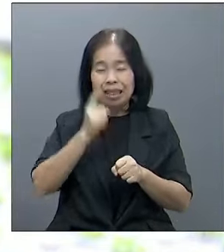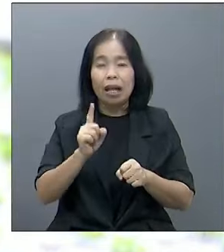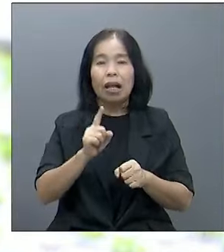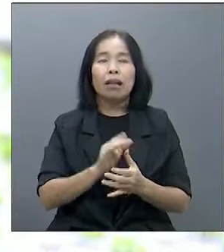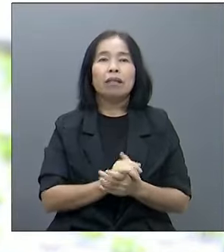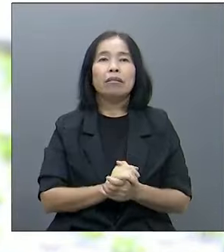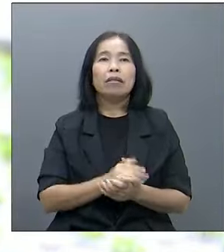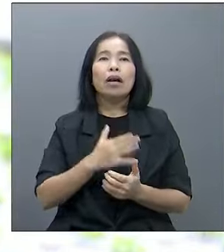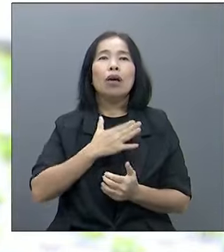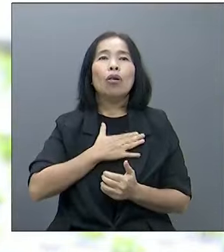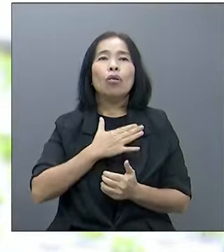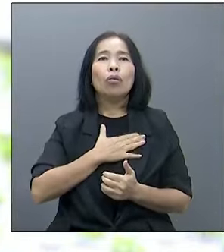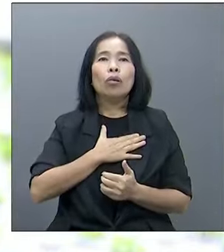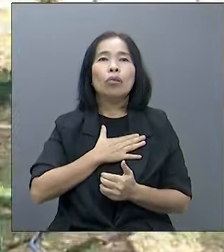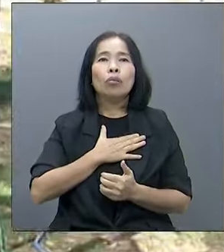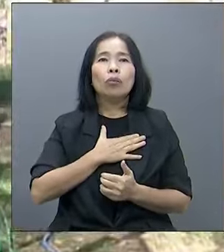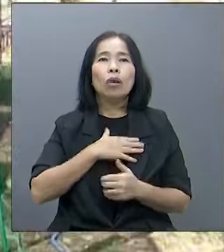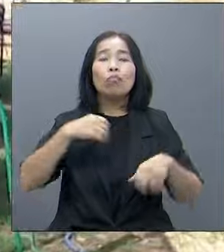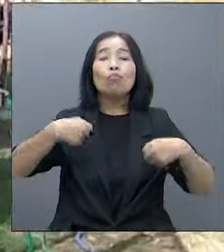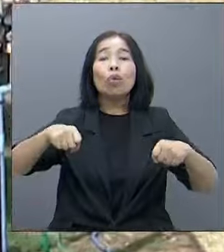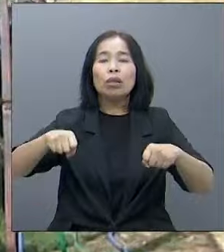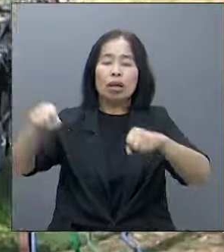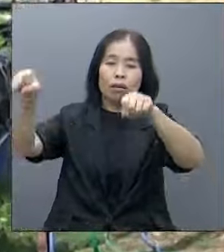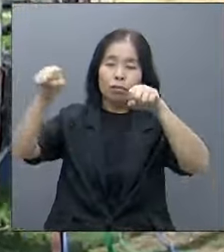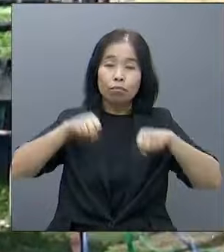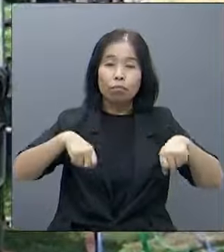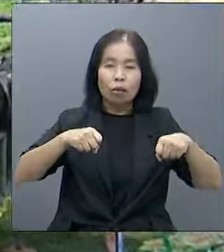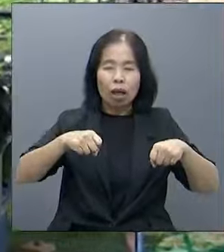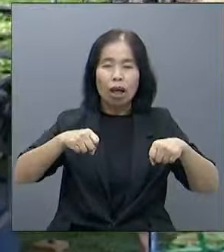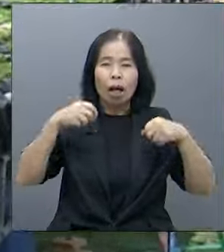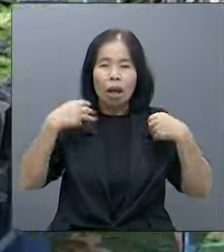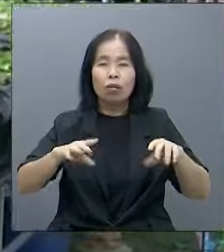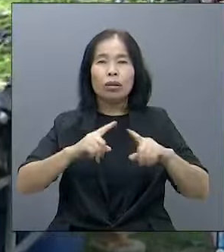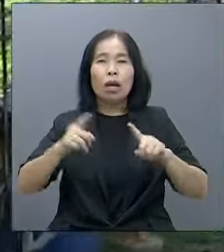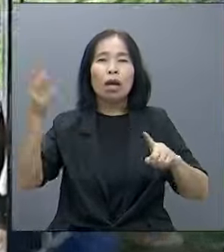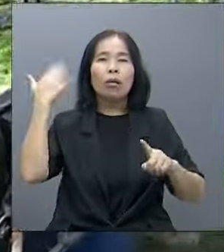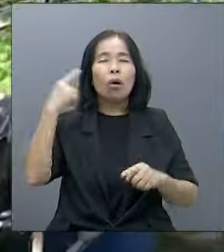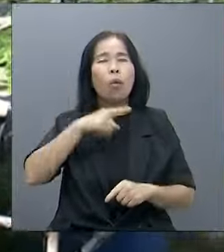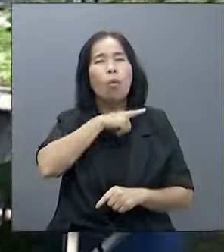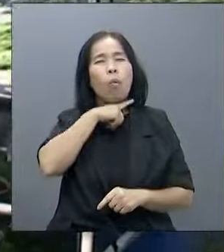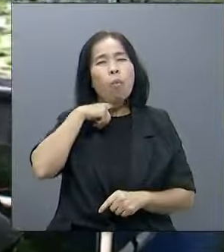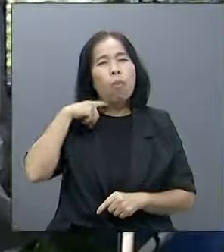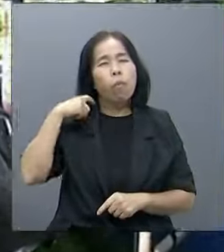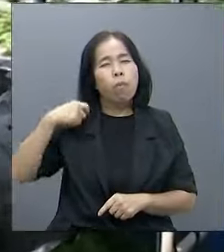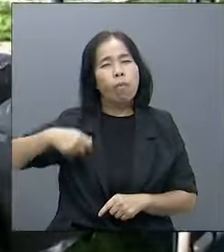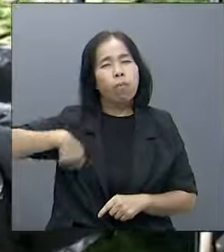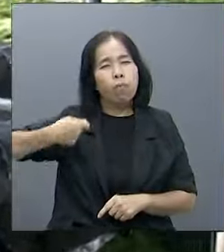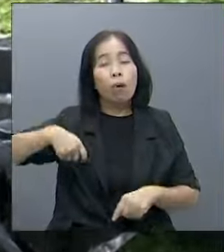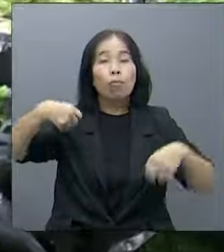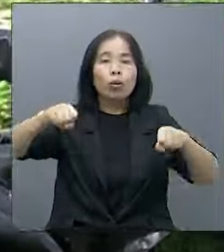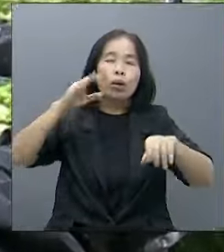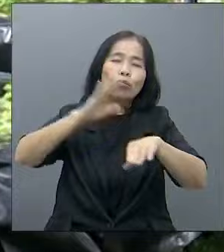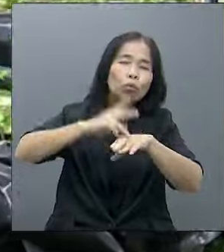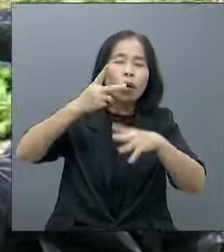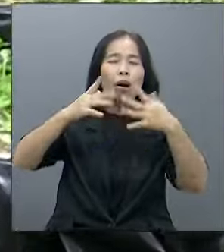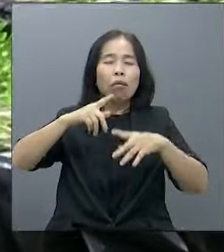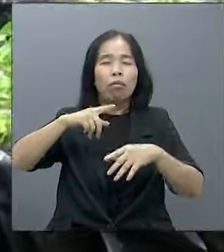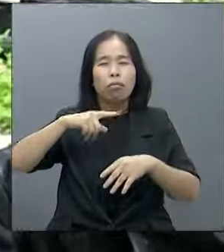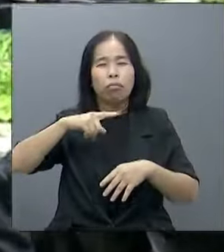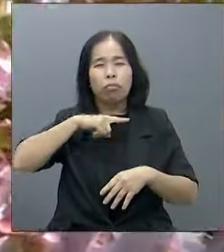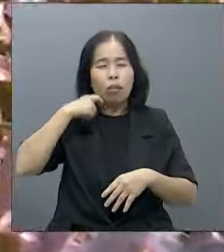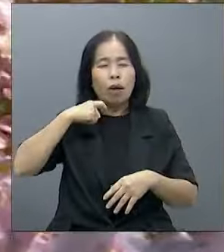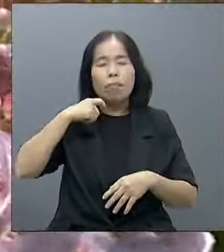เรานำเข้ามอเตอร์ไซค์แล้วทีนี้จุดเปลี่ยนก็คือตอนนั้นขาดทุนเยอะเราก็เริ่มมองหาทางที่แบบว่าเอาอะไรที่มันยั่ง